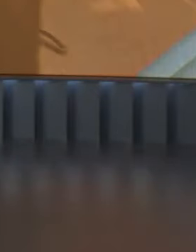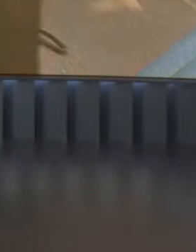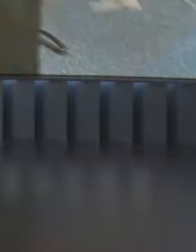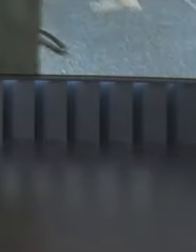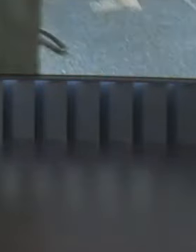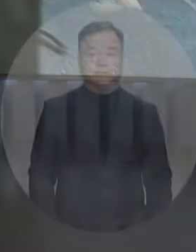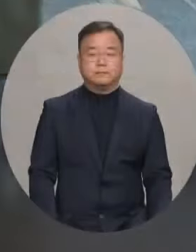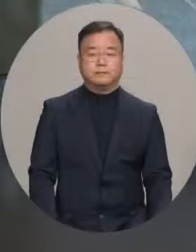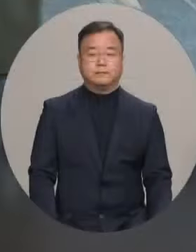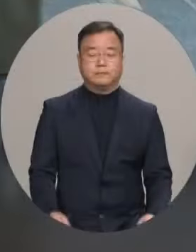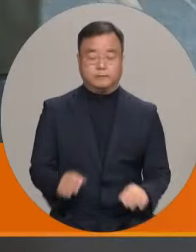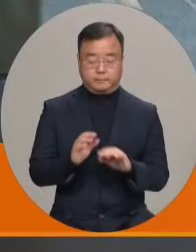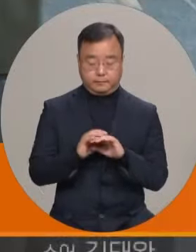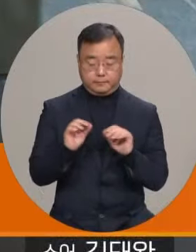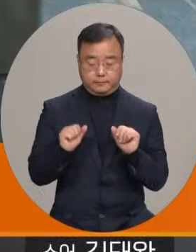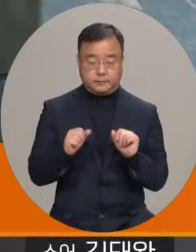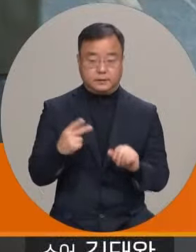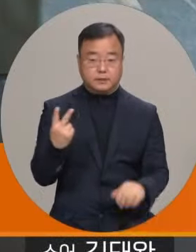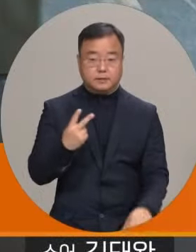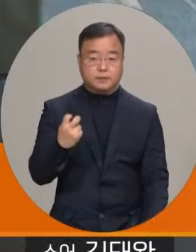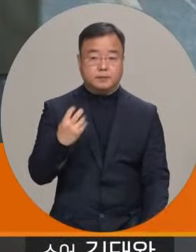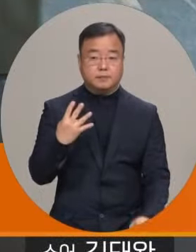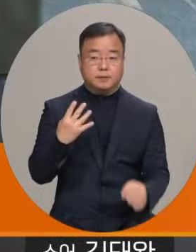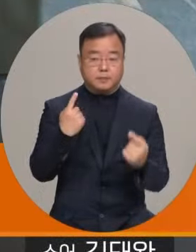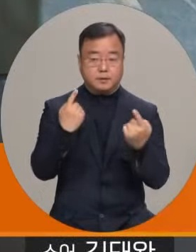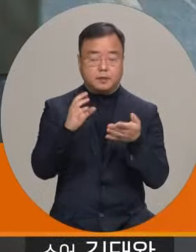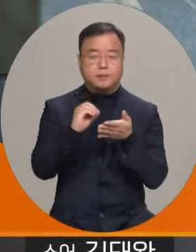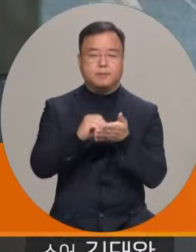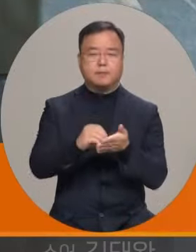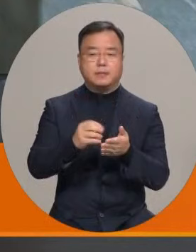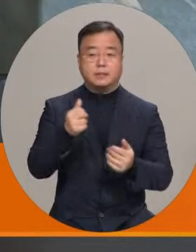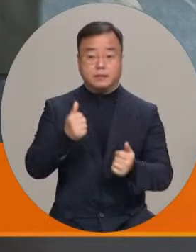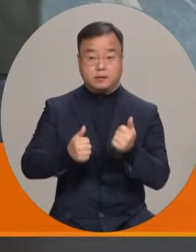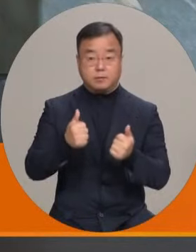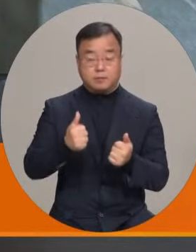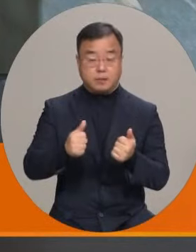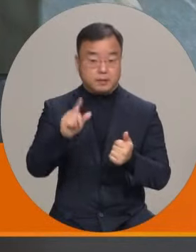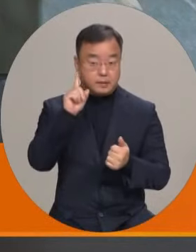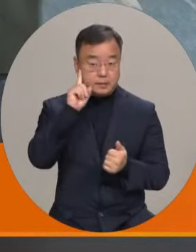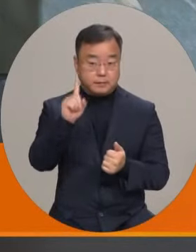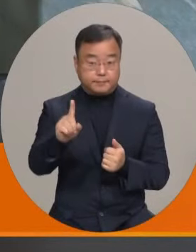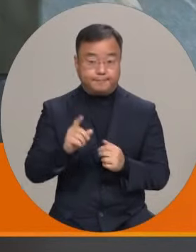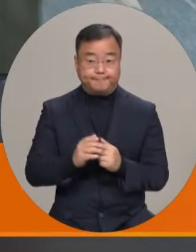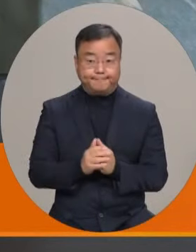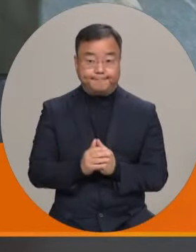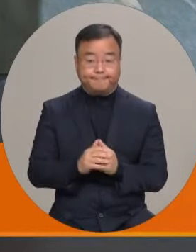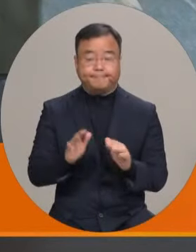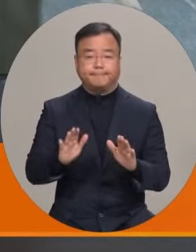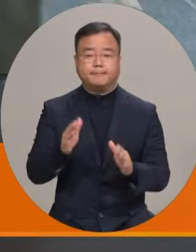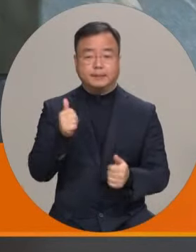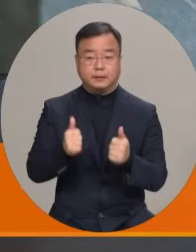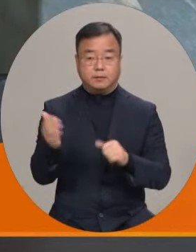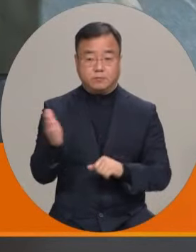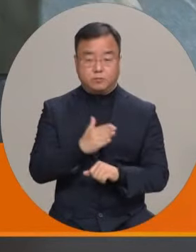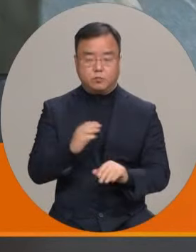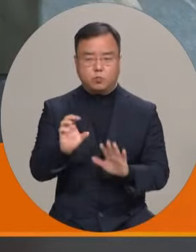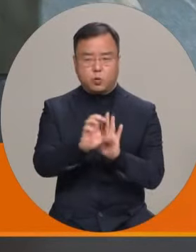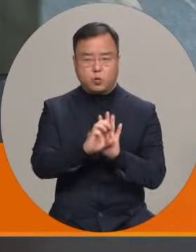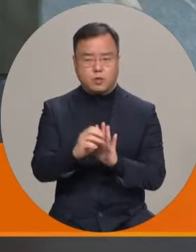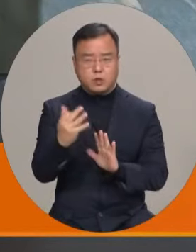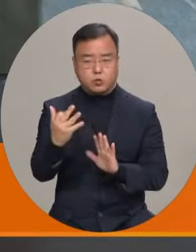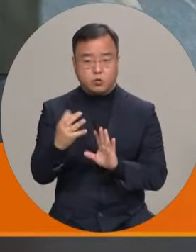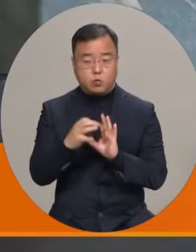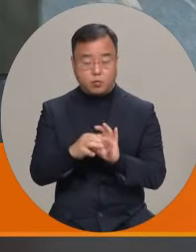2024학년도 대학 수학능력 시험이 이제 하루 앞으로 다가왔습니다 이번 수능 시험부터 코로나 19로 인한